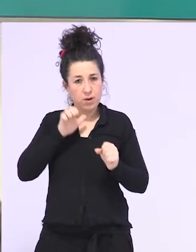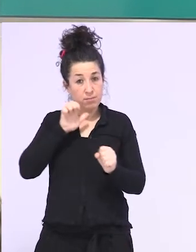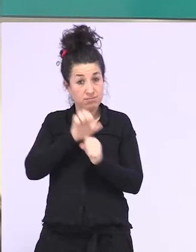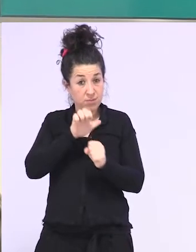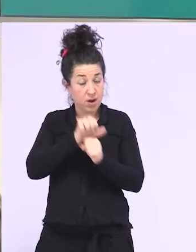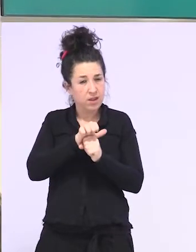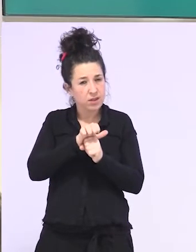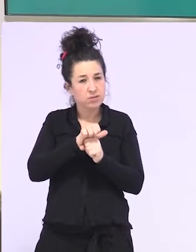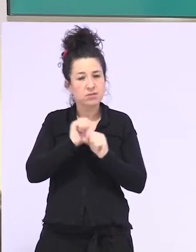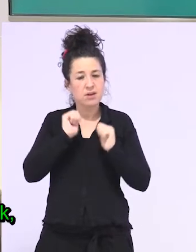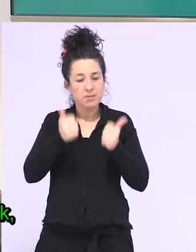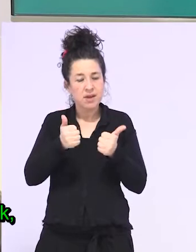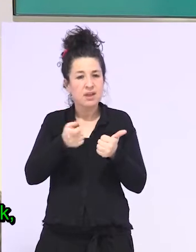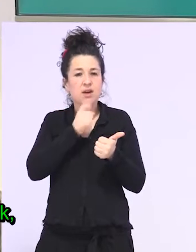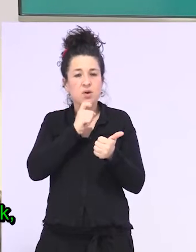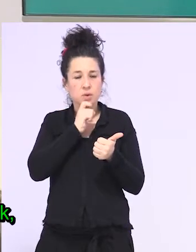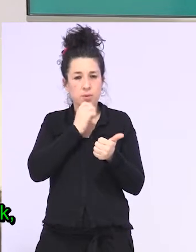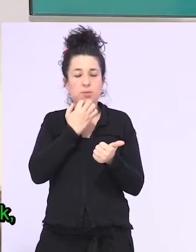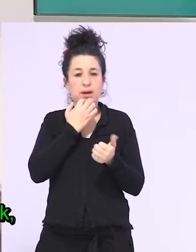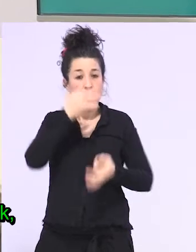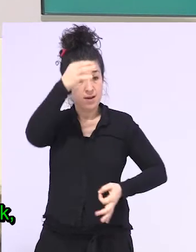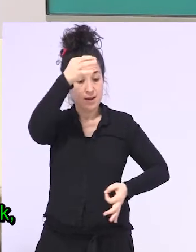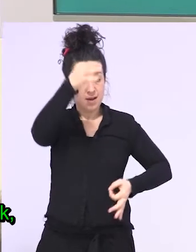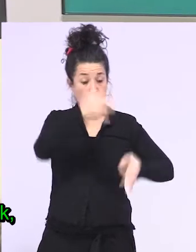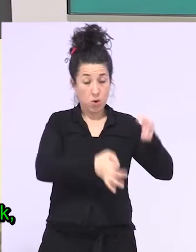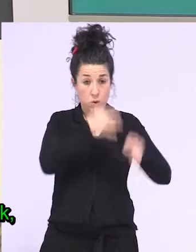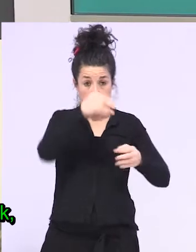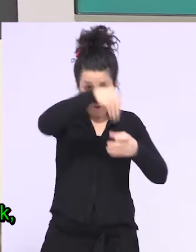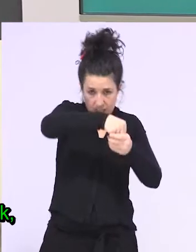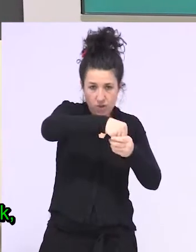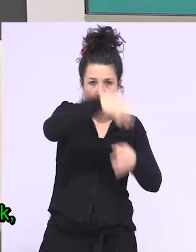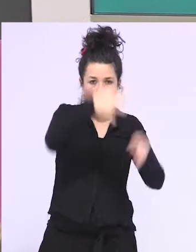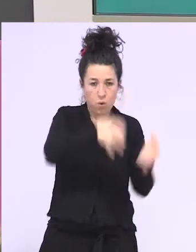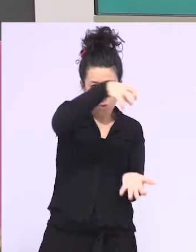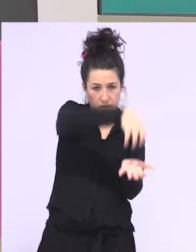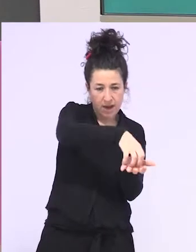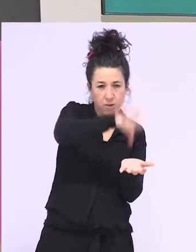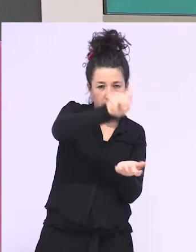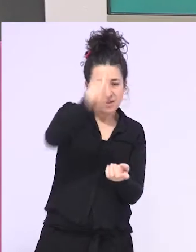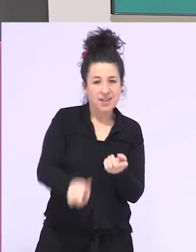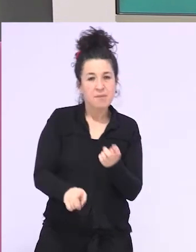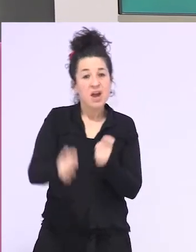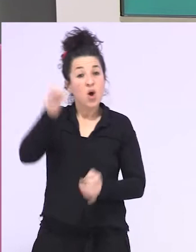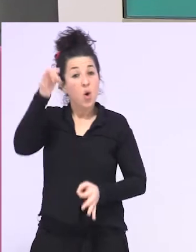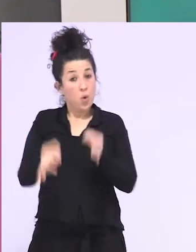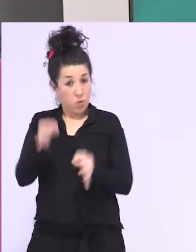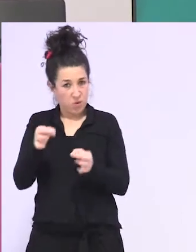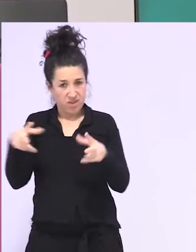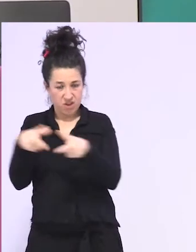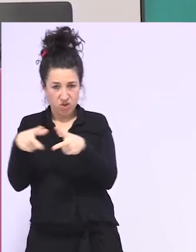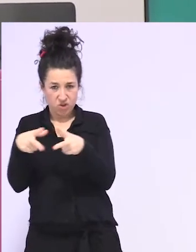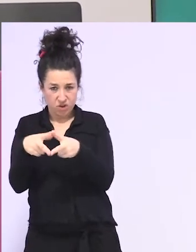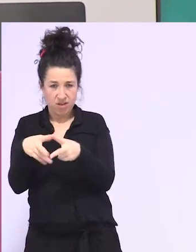Epaiketetan, eta hau da epaiketa formaletan, alegia epaitegi barruan gertatzen direnak, baina baita ere epaiketa sozialetan, ze gure inguruan eraso bat gertatzen den momentuan